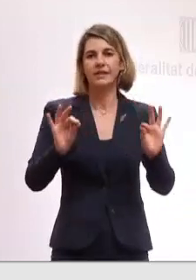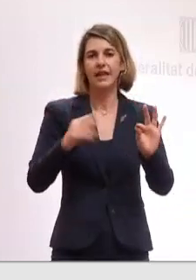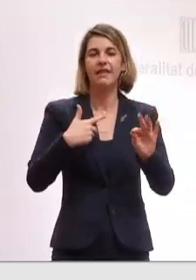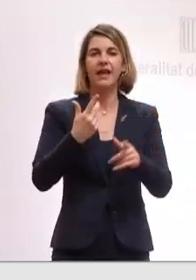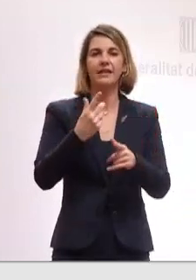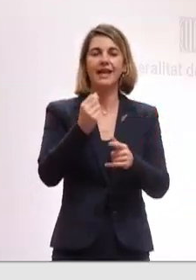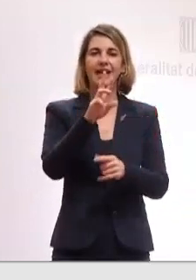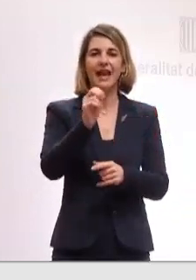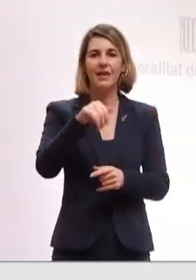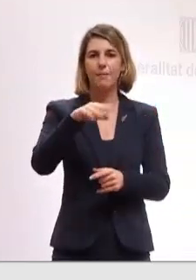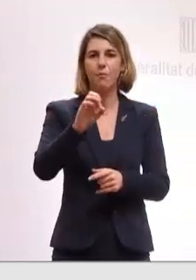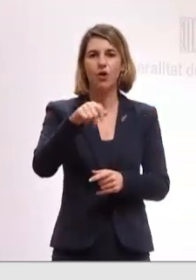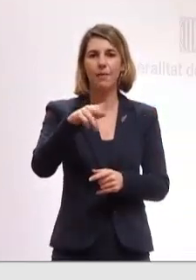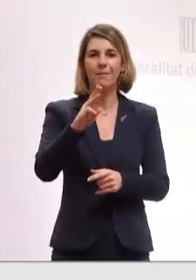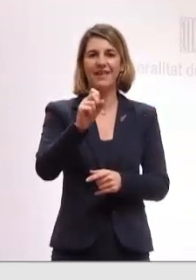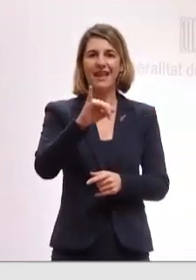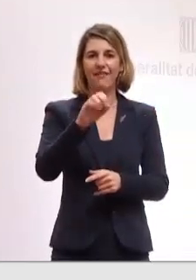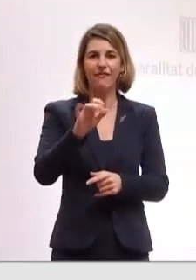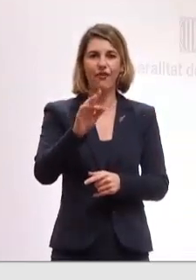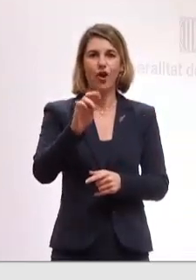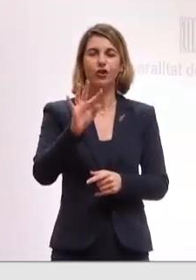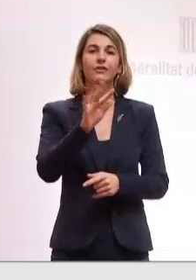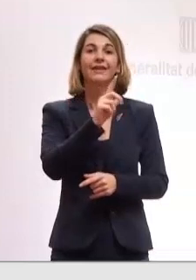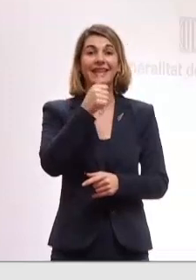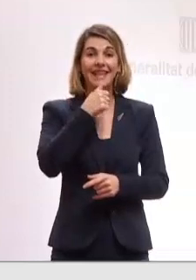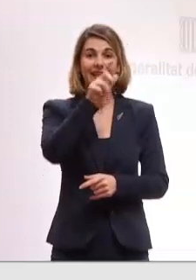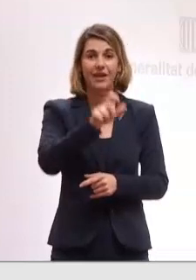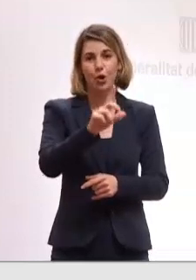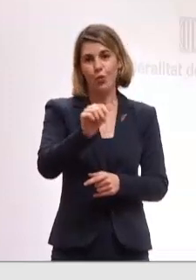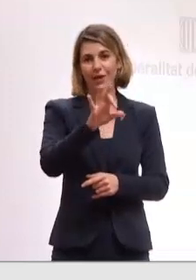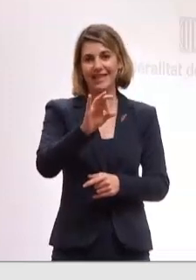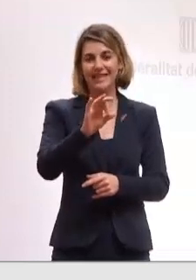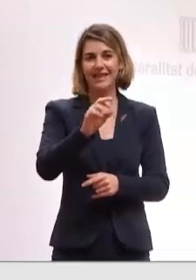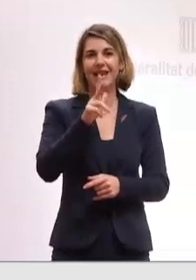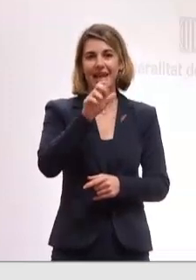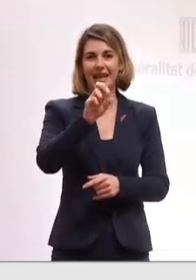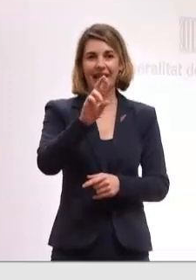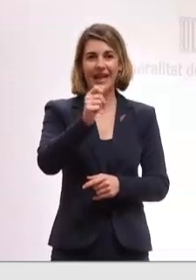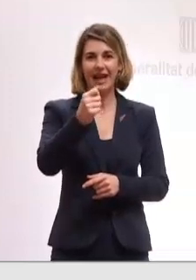Penyafort. Recollir el premi l'il·lustre senyor Luis Herrera i García.